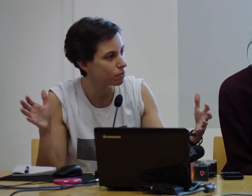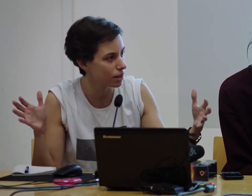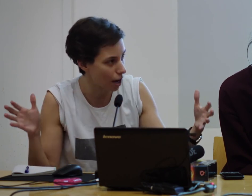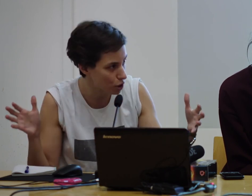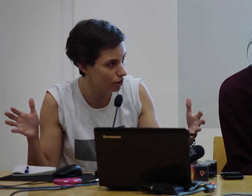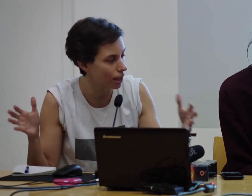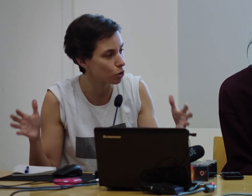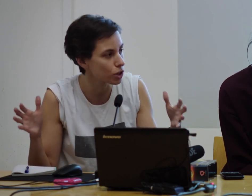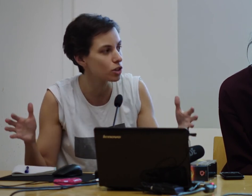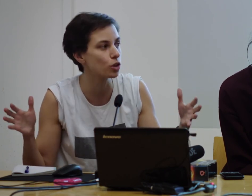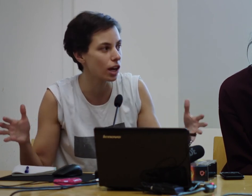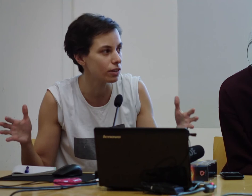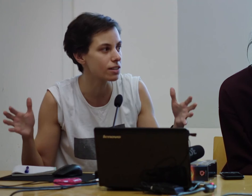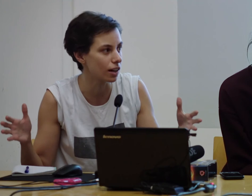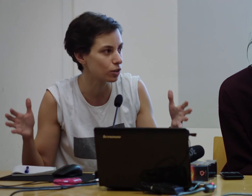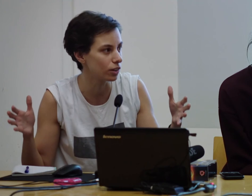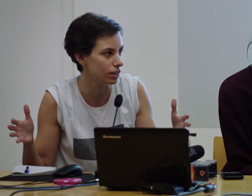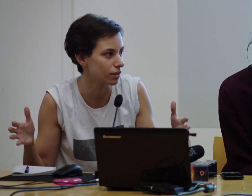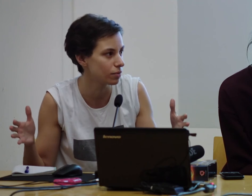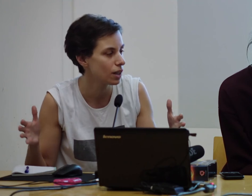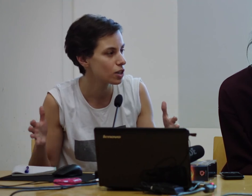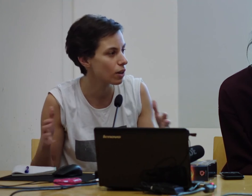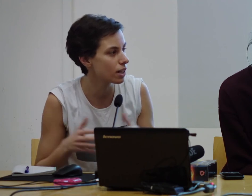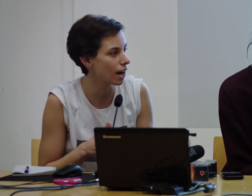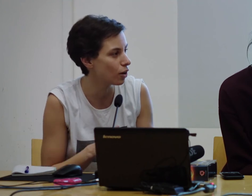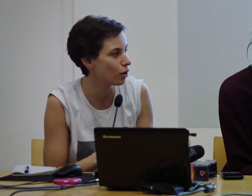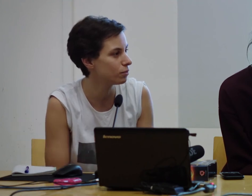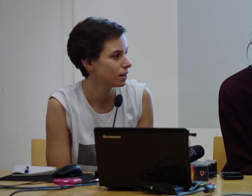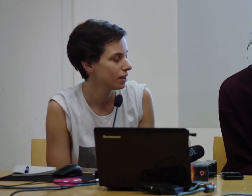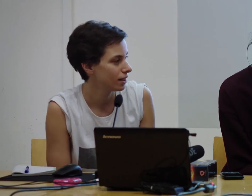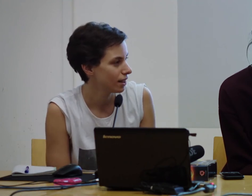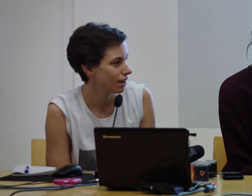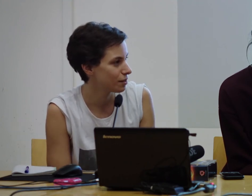pojem návštevníka rozšíriť čo najviac, ako to len ide? Vlastne ako,